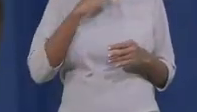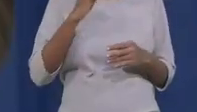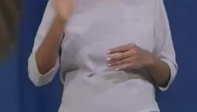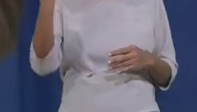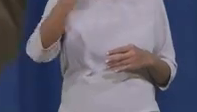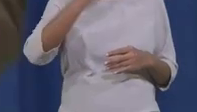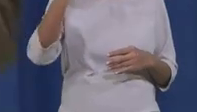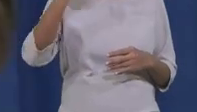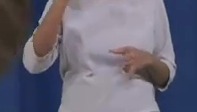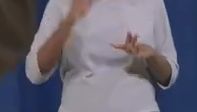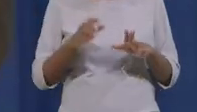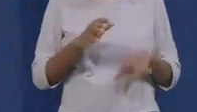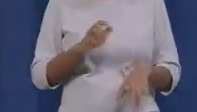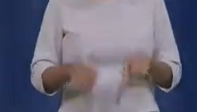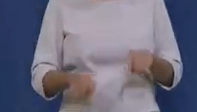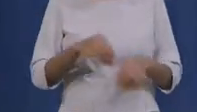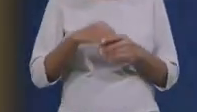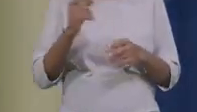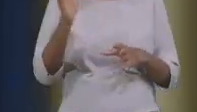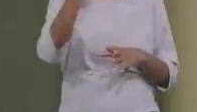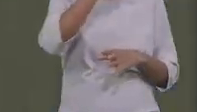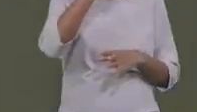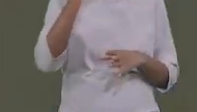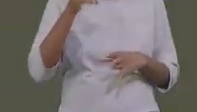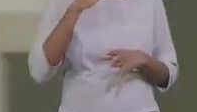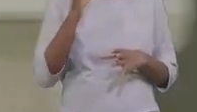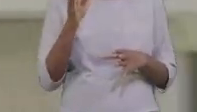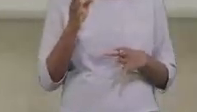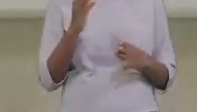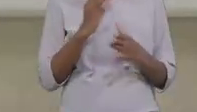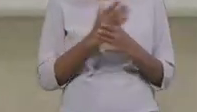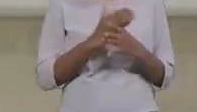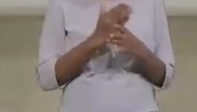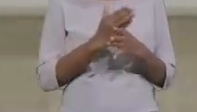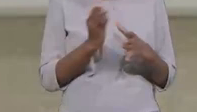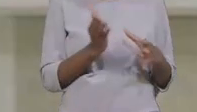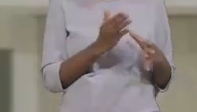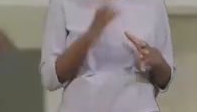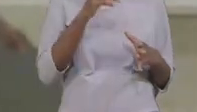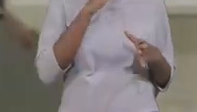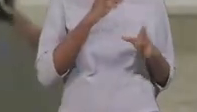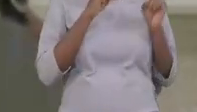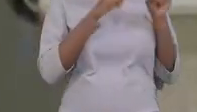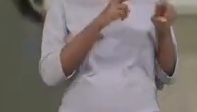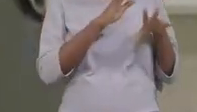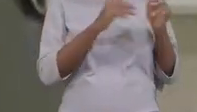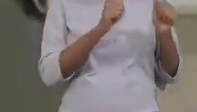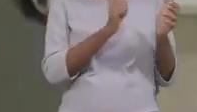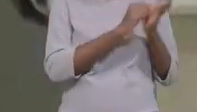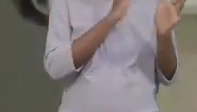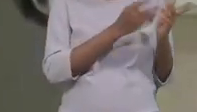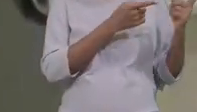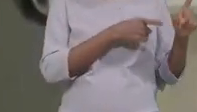il met la tête par terre et il balance les pieds en l'air. Et tu es distrait. Tu dis, mais comment est-ce que ça peut se